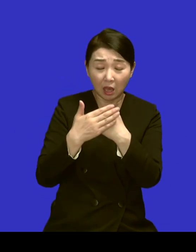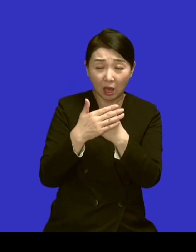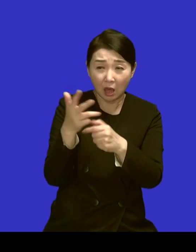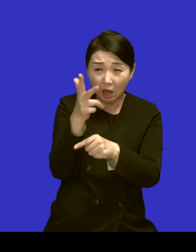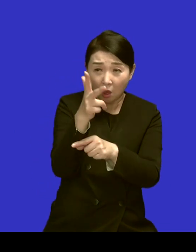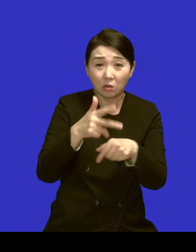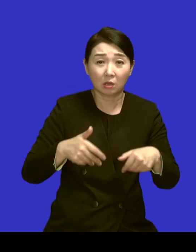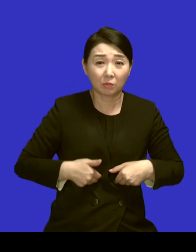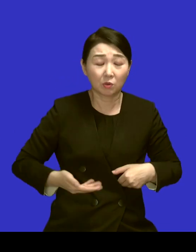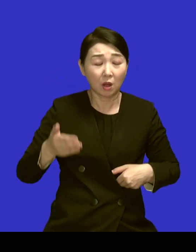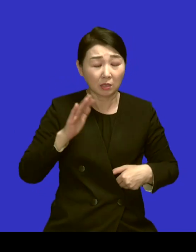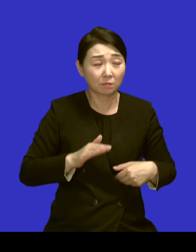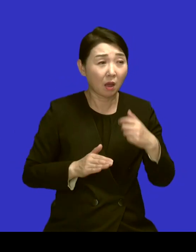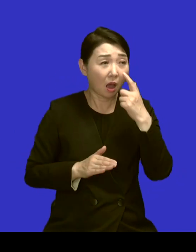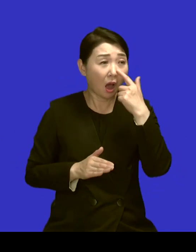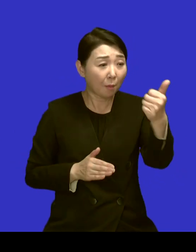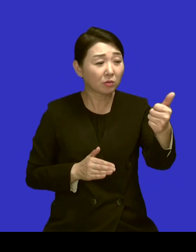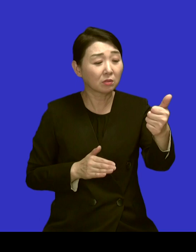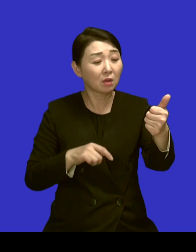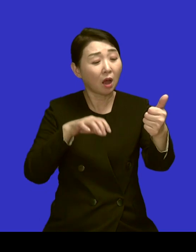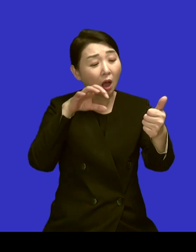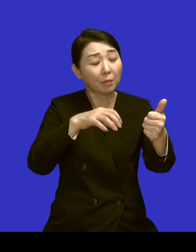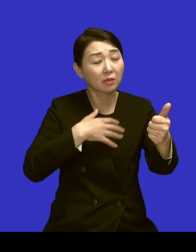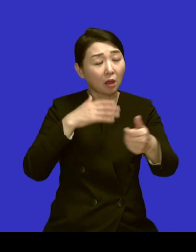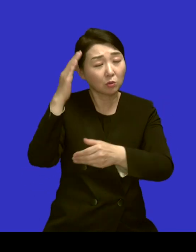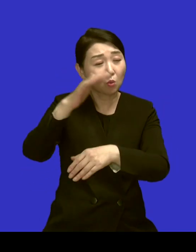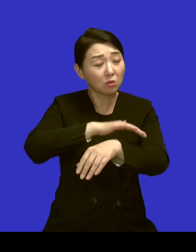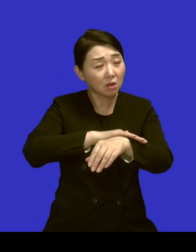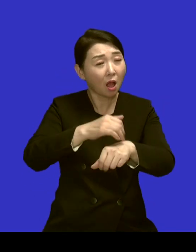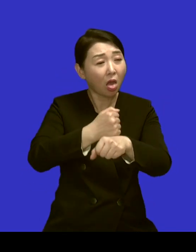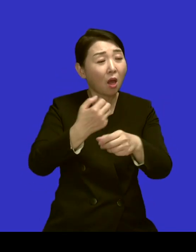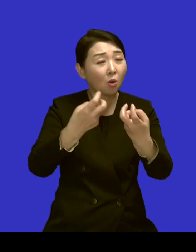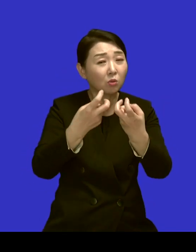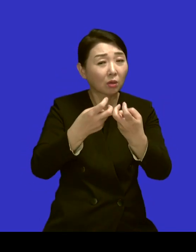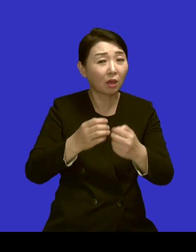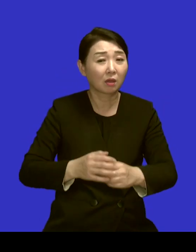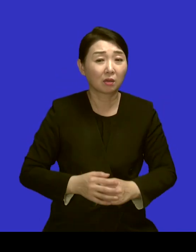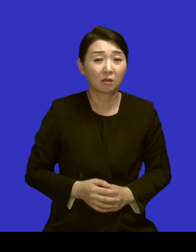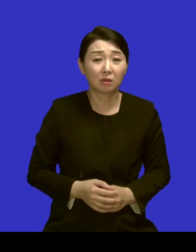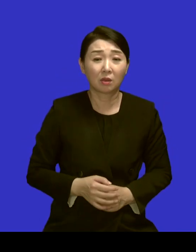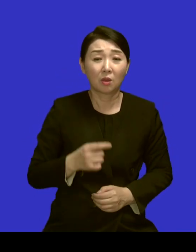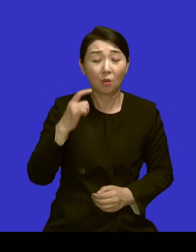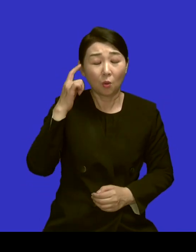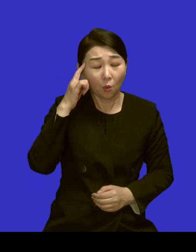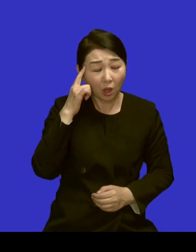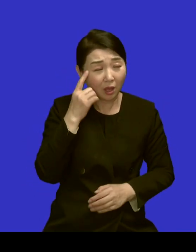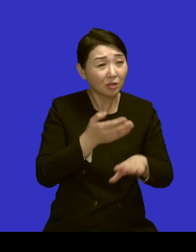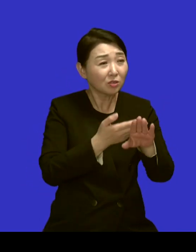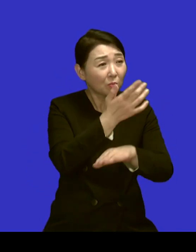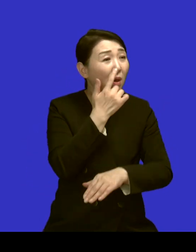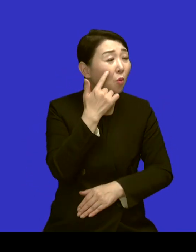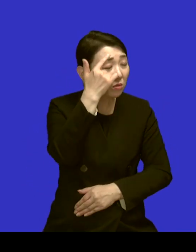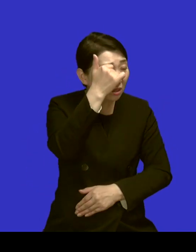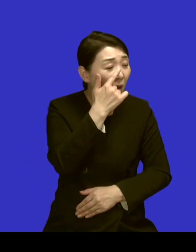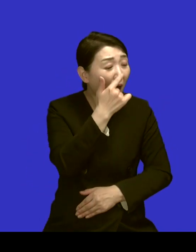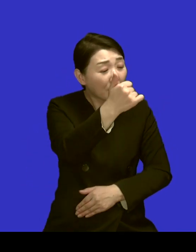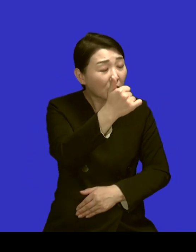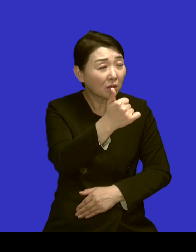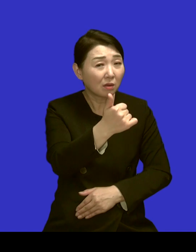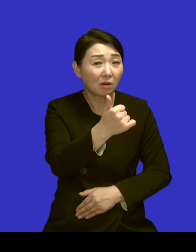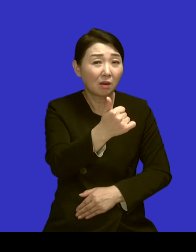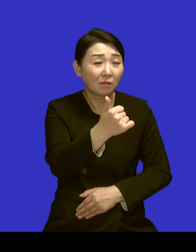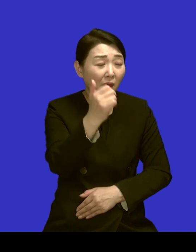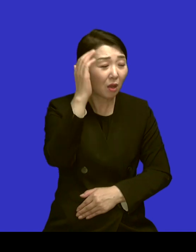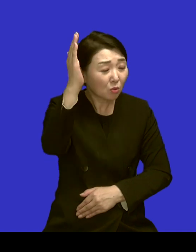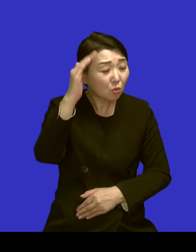하면 아버지를 한 방 먹이지? 어떻게 하면 선배 목사님의 아버지를 막 야 어떻게 우리 아들이지만 이런 설교를 하지